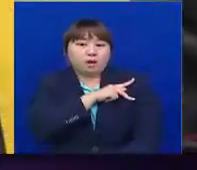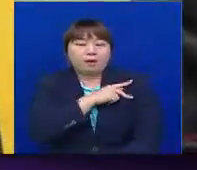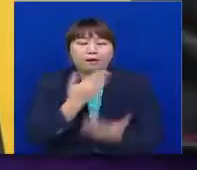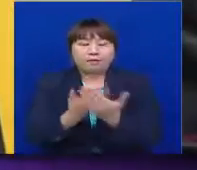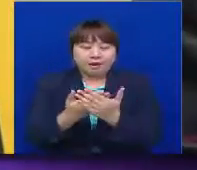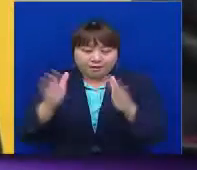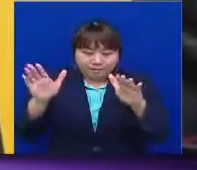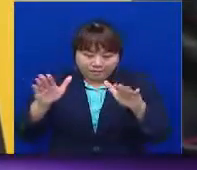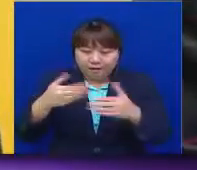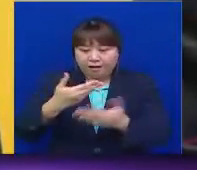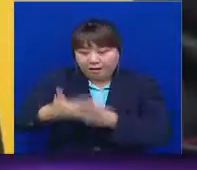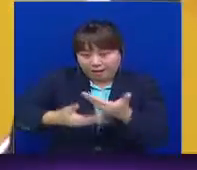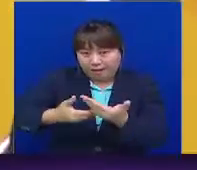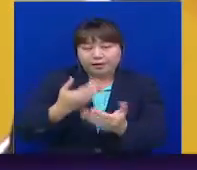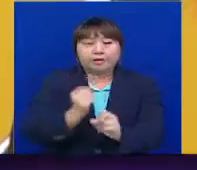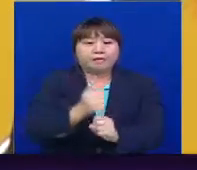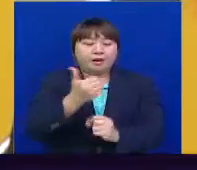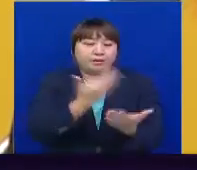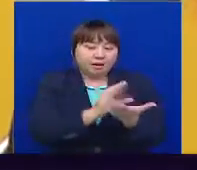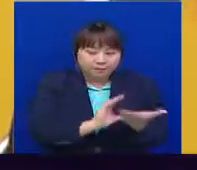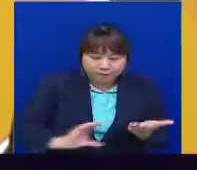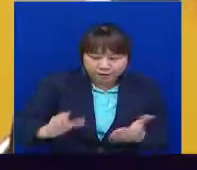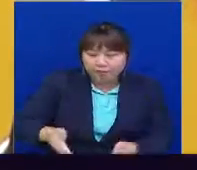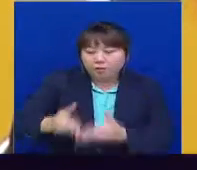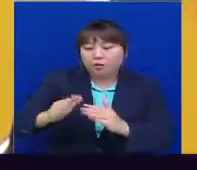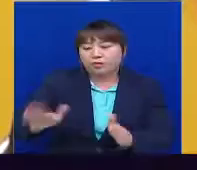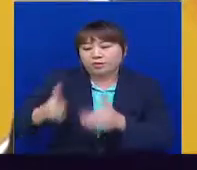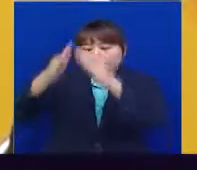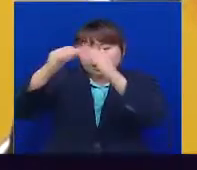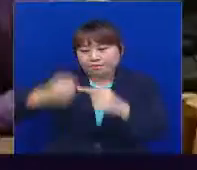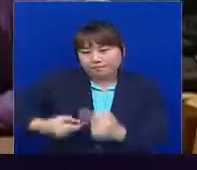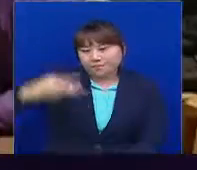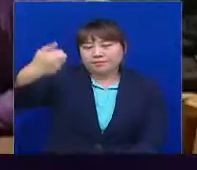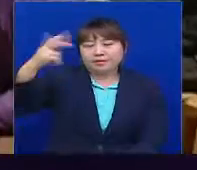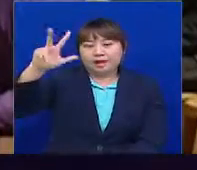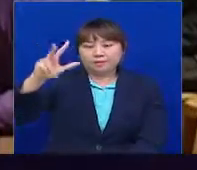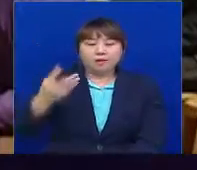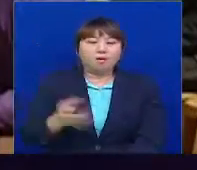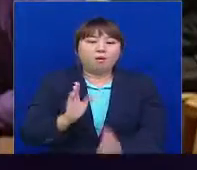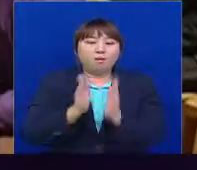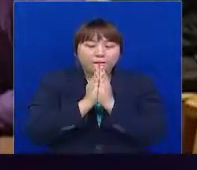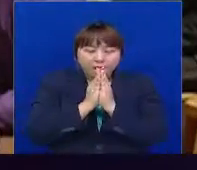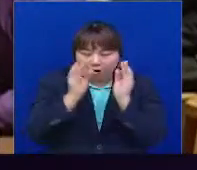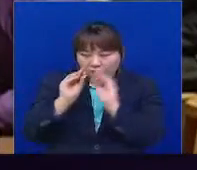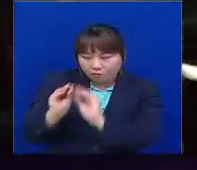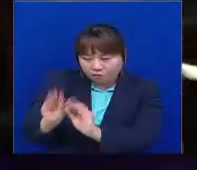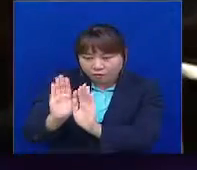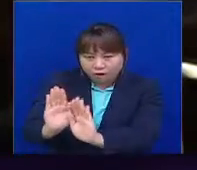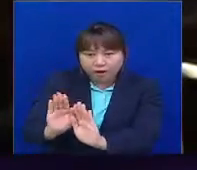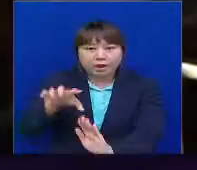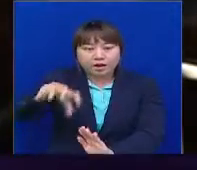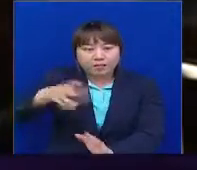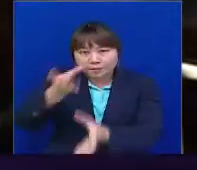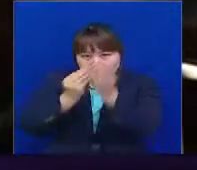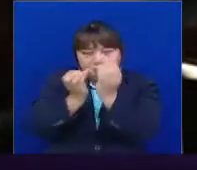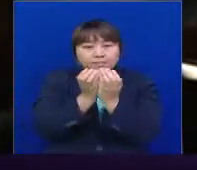จัดสร้างวัตถุมงคลส่วนหนึ่งจะนำไปจัดสร้างเจดีย์13ชั้นเพื่อบรรจุหัวใจของพระโพธิสัตว์ที่กวางดึกเพื่อเป็นสถานที่ศึกษา